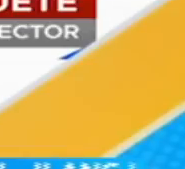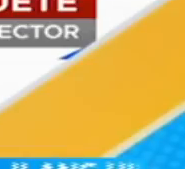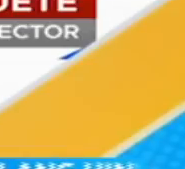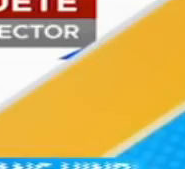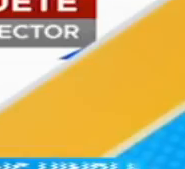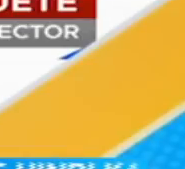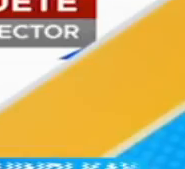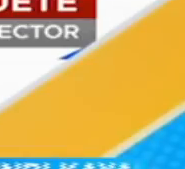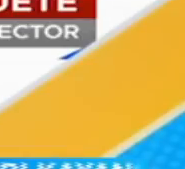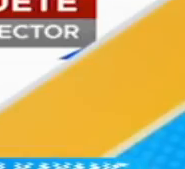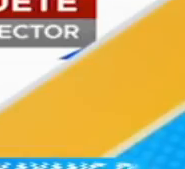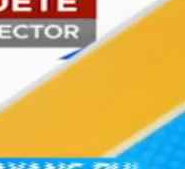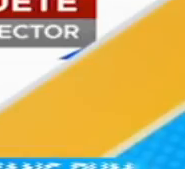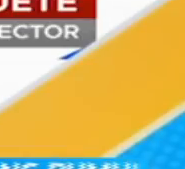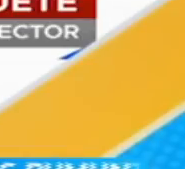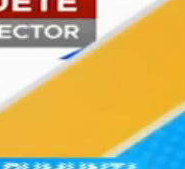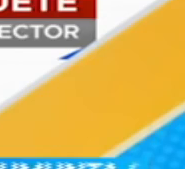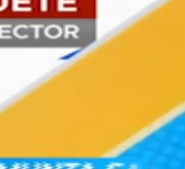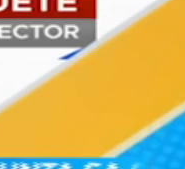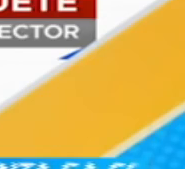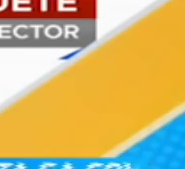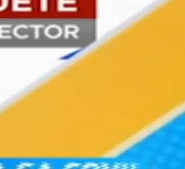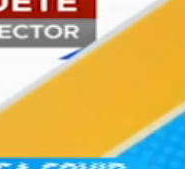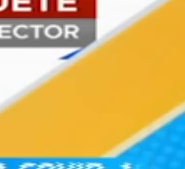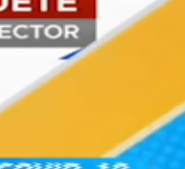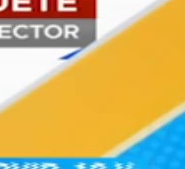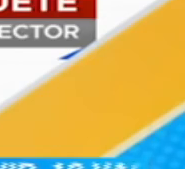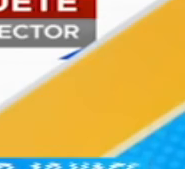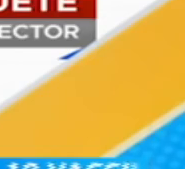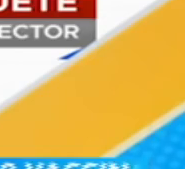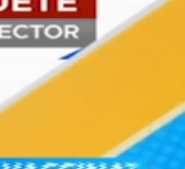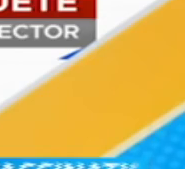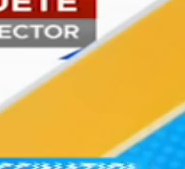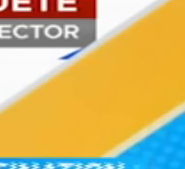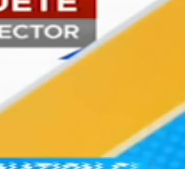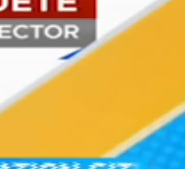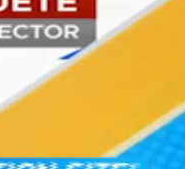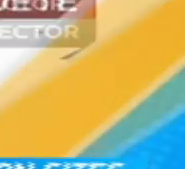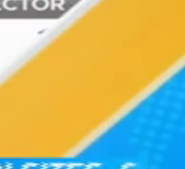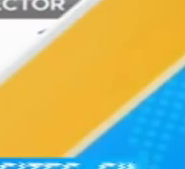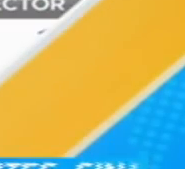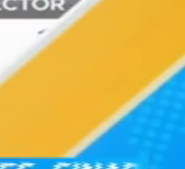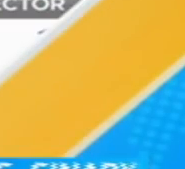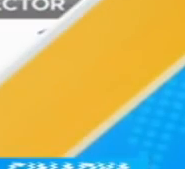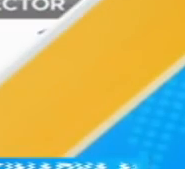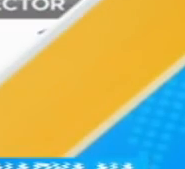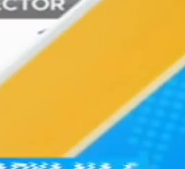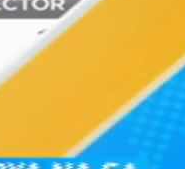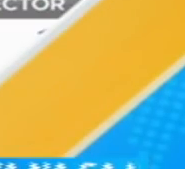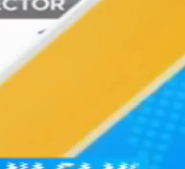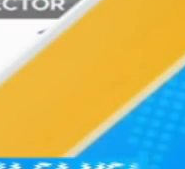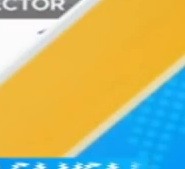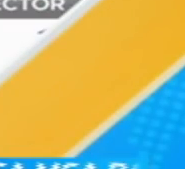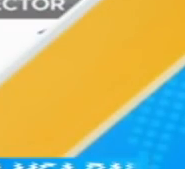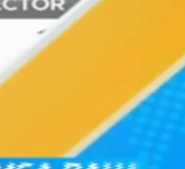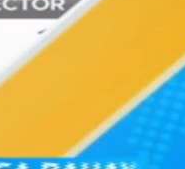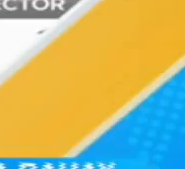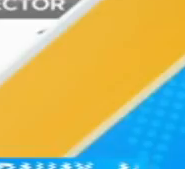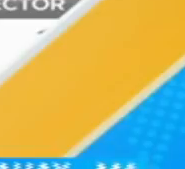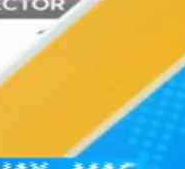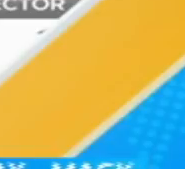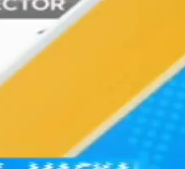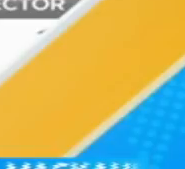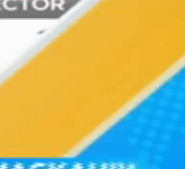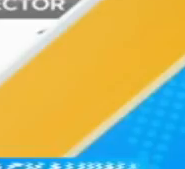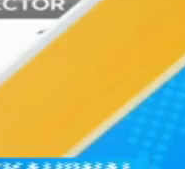labas. Uh-huh. Kaya lang, napupuno na din yung tent namin doon. Maski alam nila na puno, magbabasakali na lang